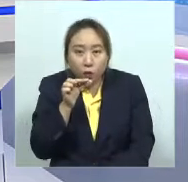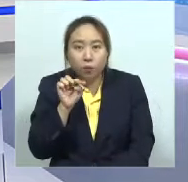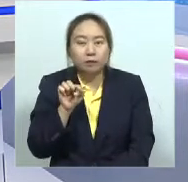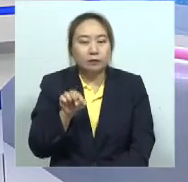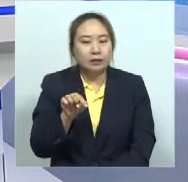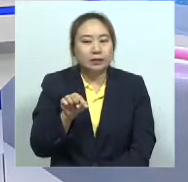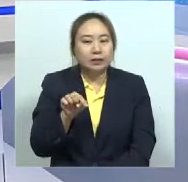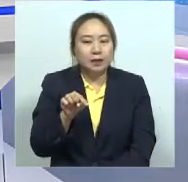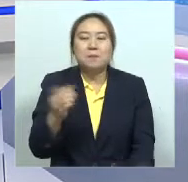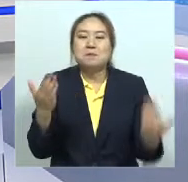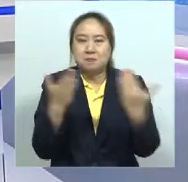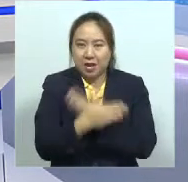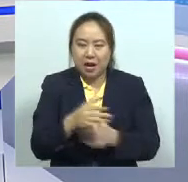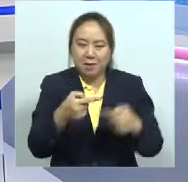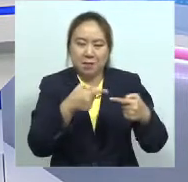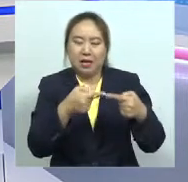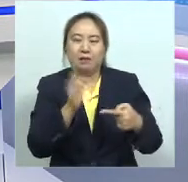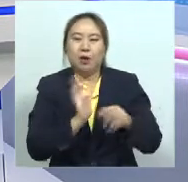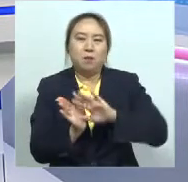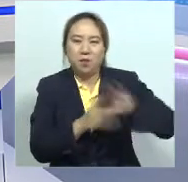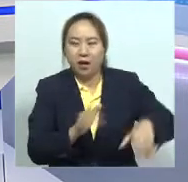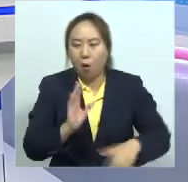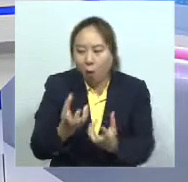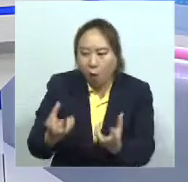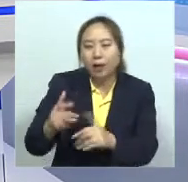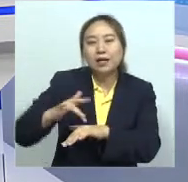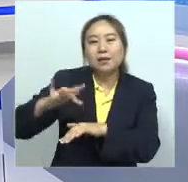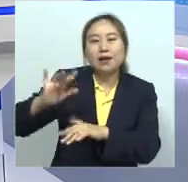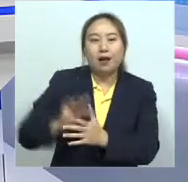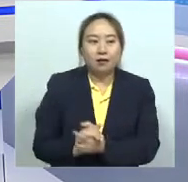ที่มันไม่ใช่พลาสติกแล้ว ทำจากวัสดุธรรมชาตินะคะก็ร่วมด้วยช่วยกันคุณผู้ชม